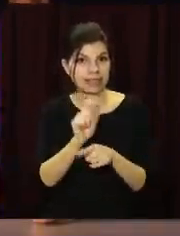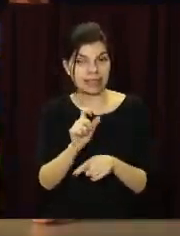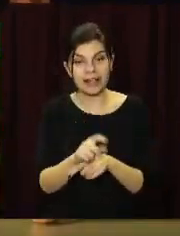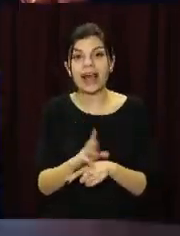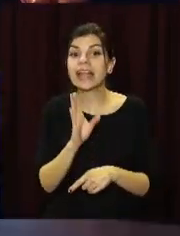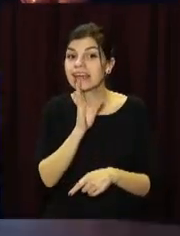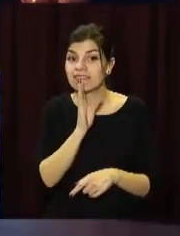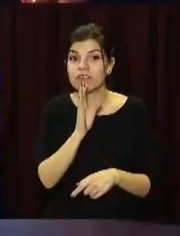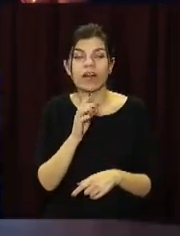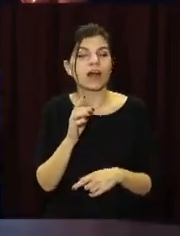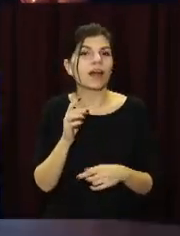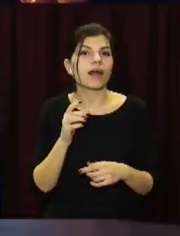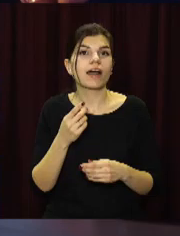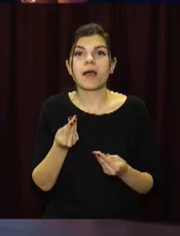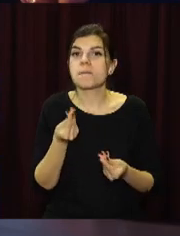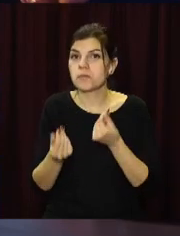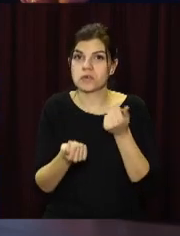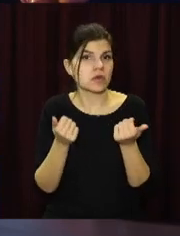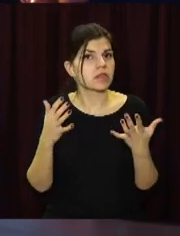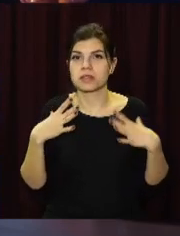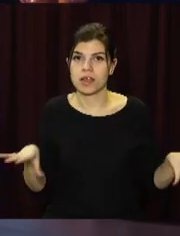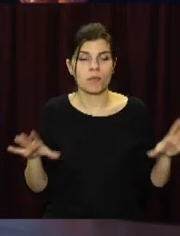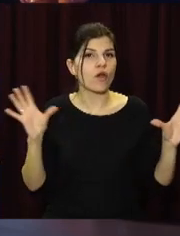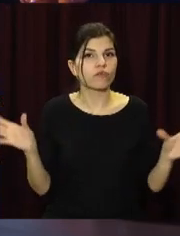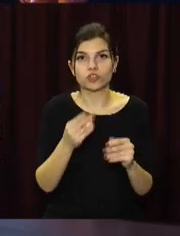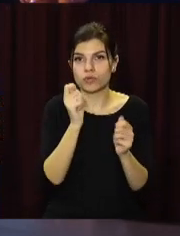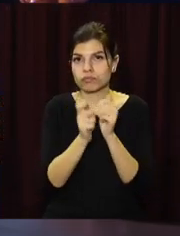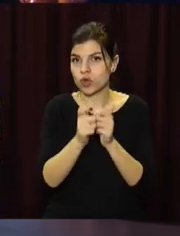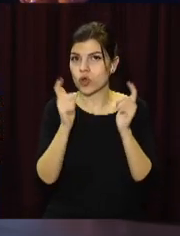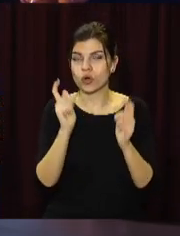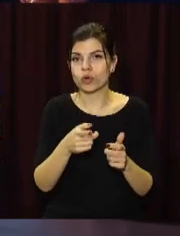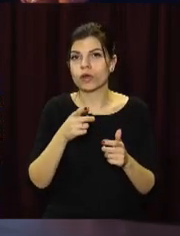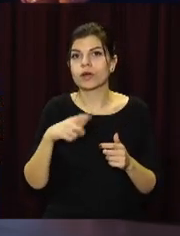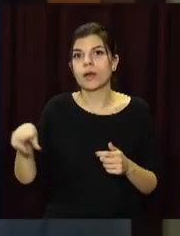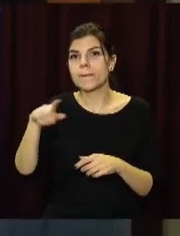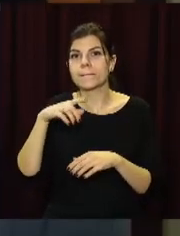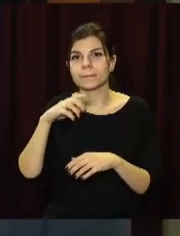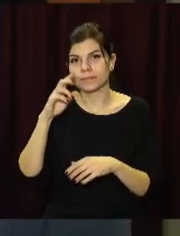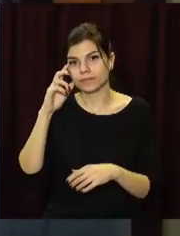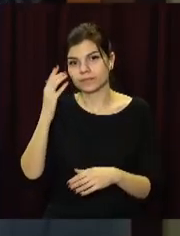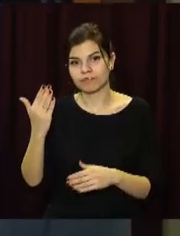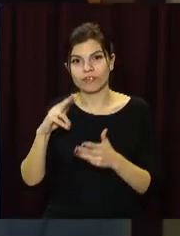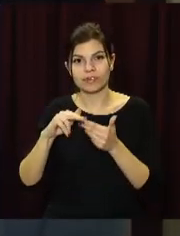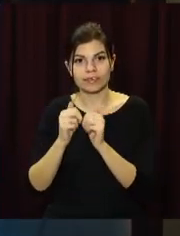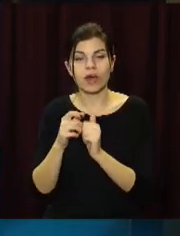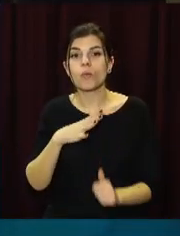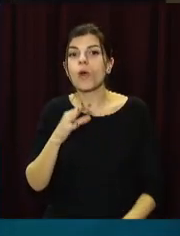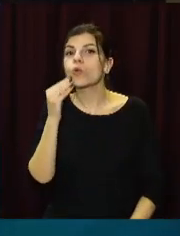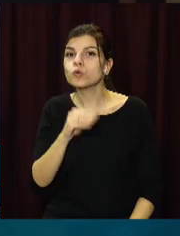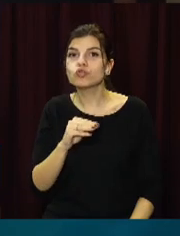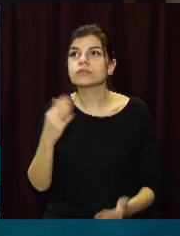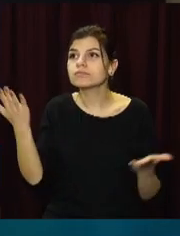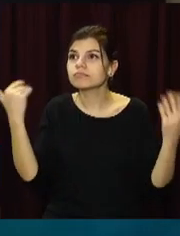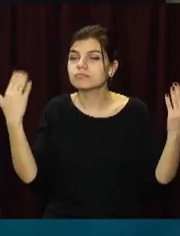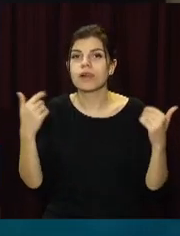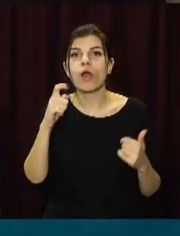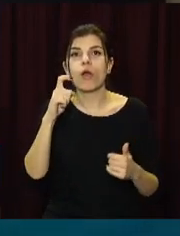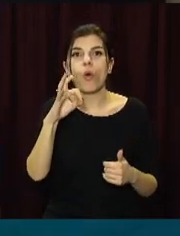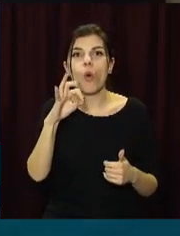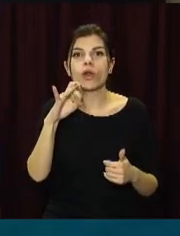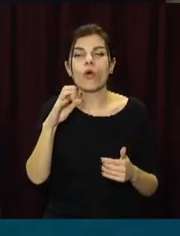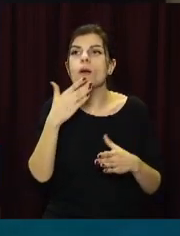кажуть, дівчатам ні за що платити не довелося. Все профінансували з міської скарбниці. Були привлечені кращі хореографи, кращі